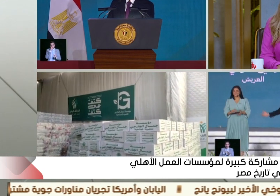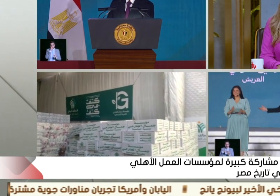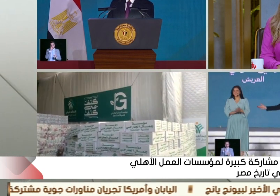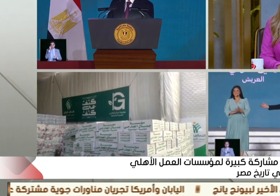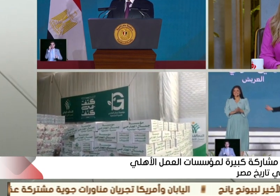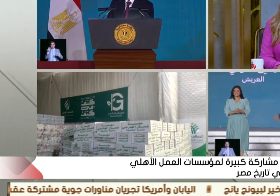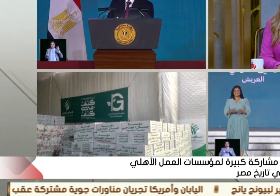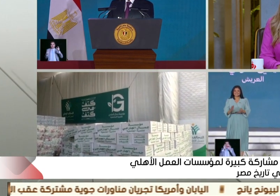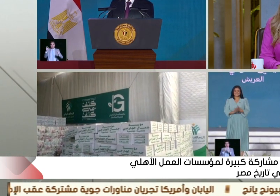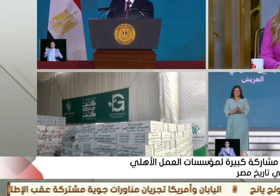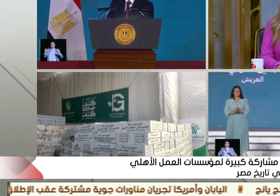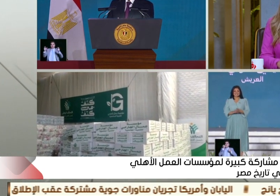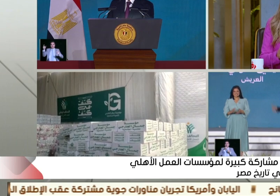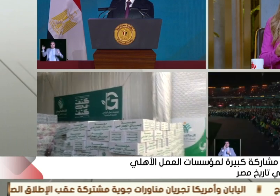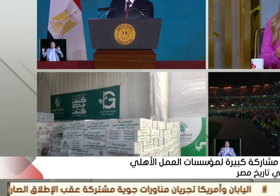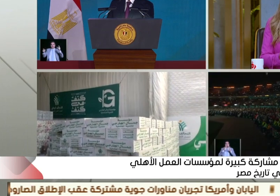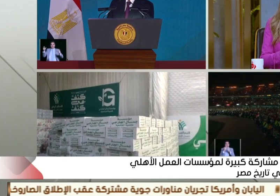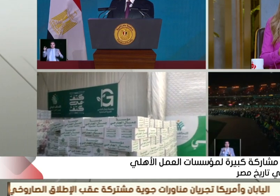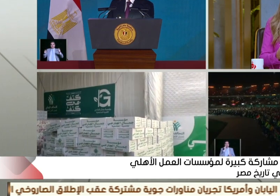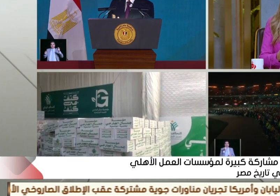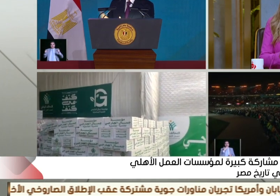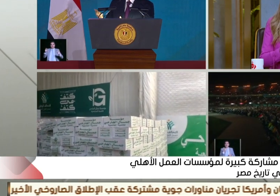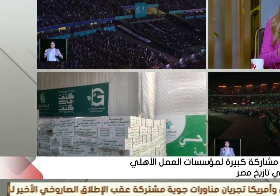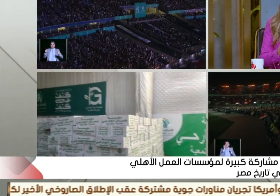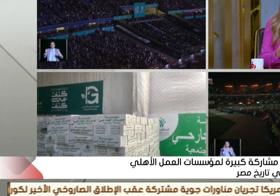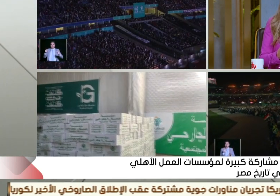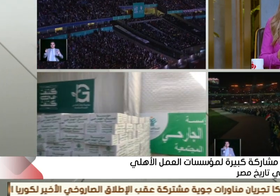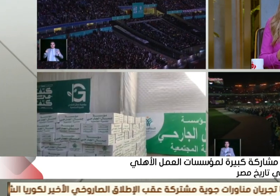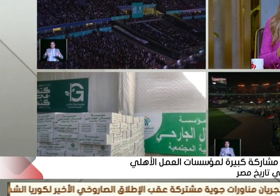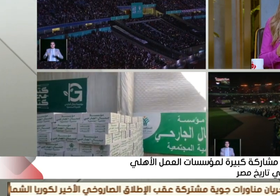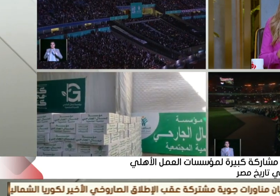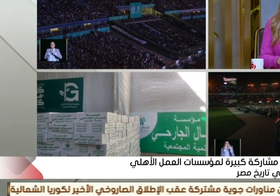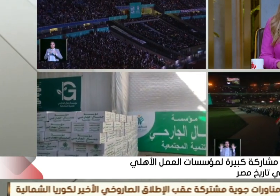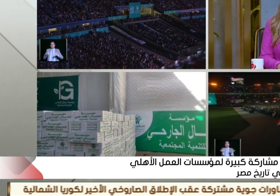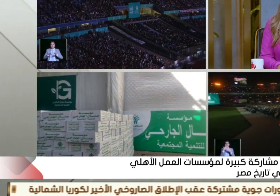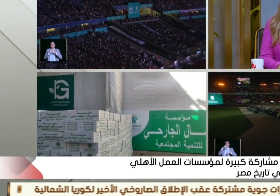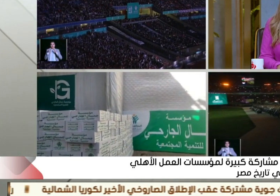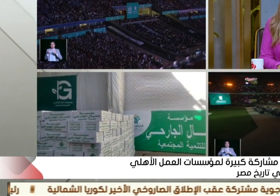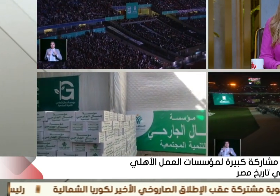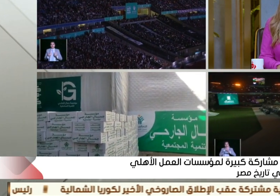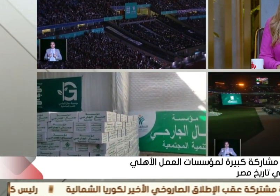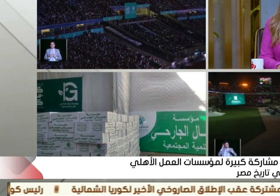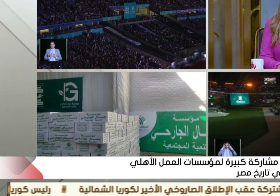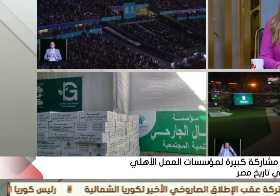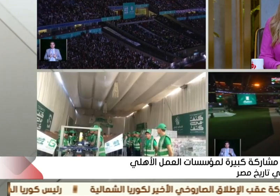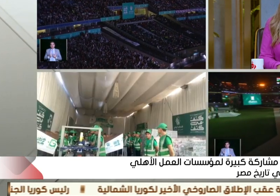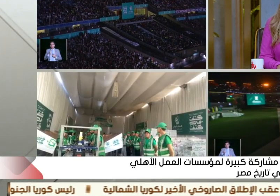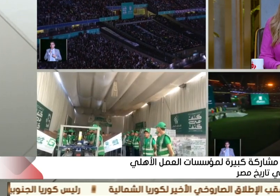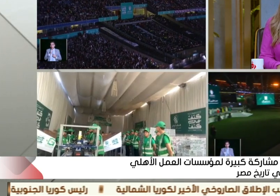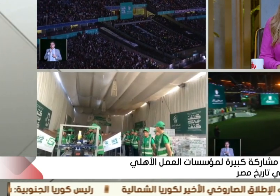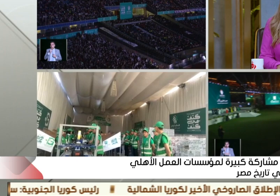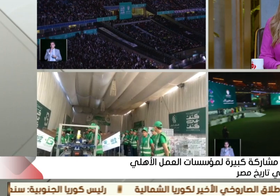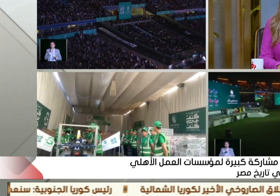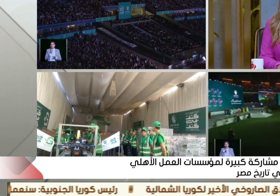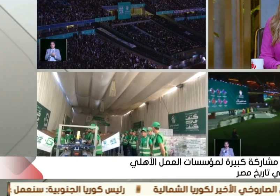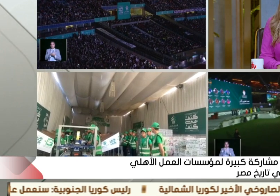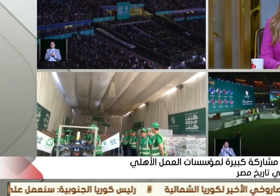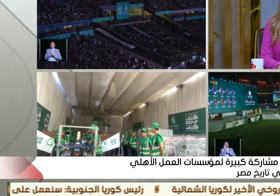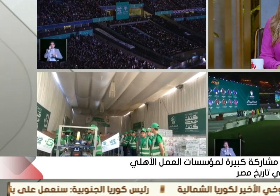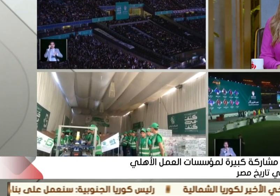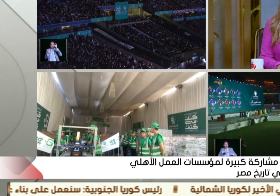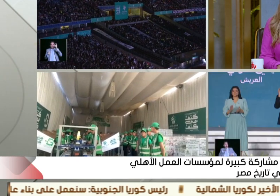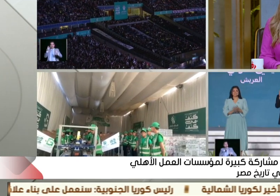عندهم افكار كتير براقه ومختلفه وفيها تفاصيل الاستاذه رباب موسى عضو المبادره الوطنيه